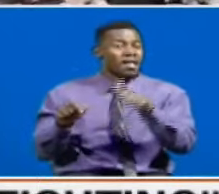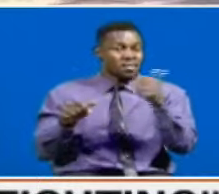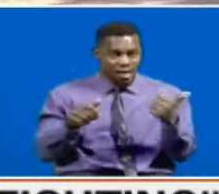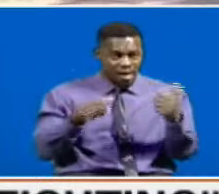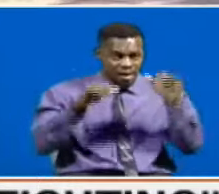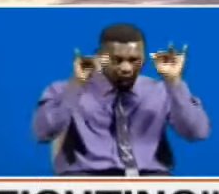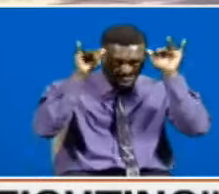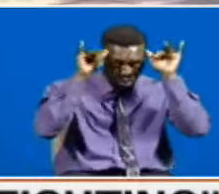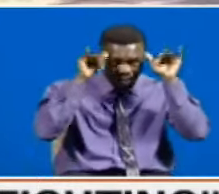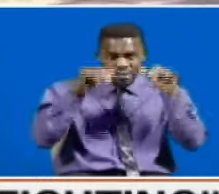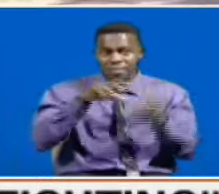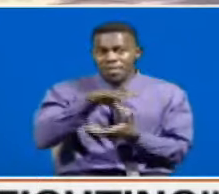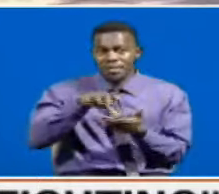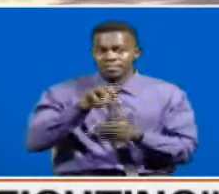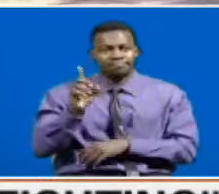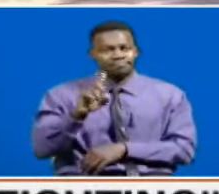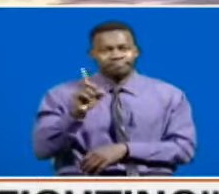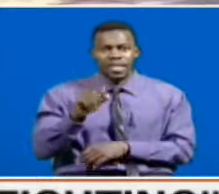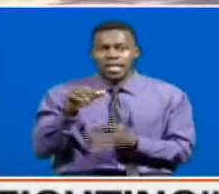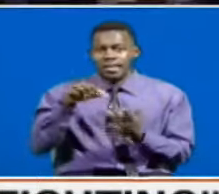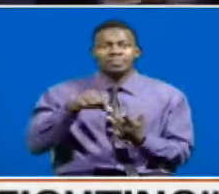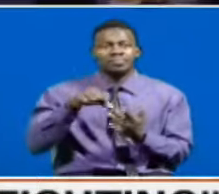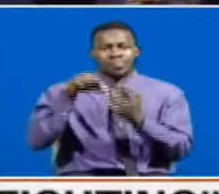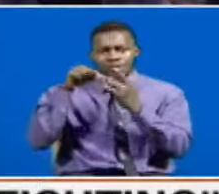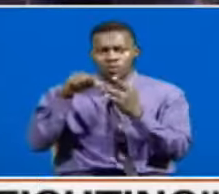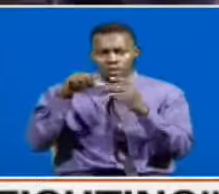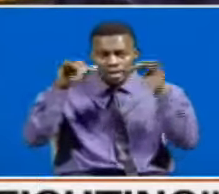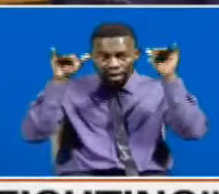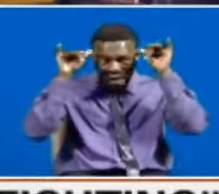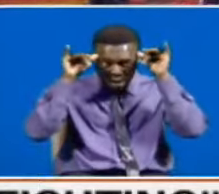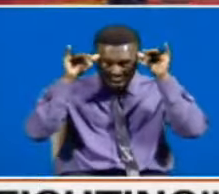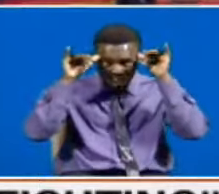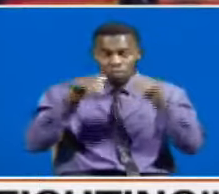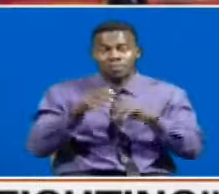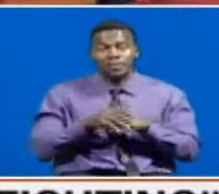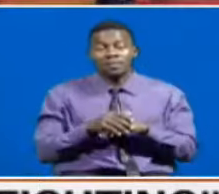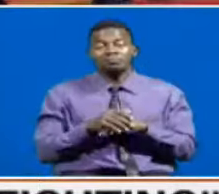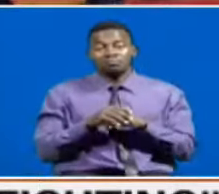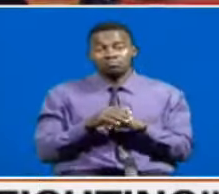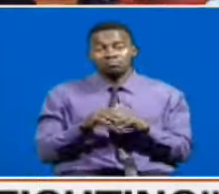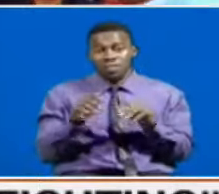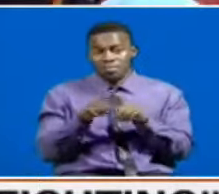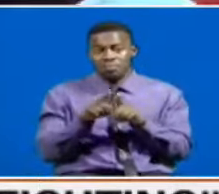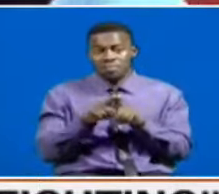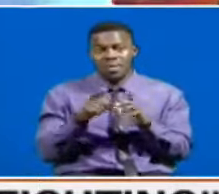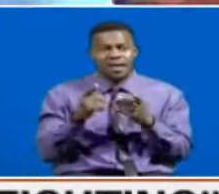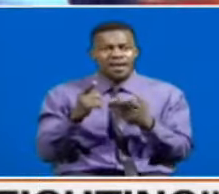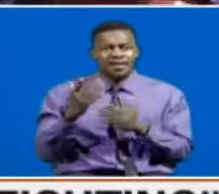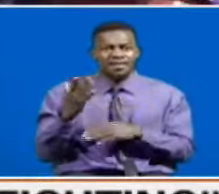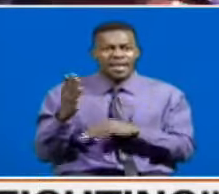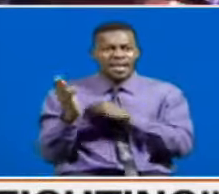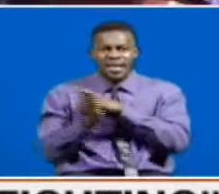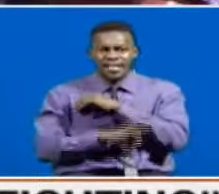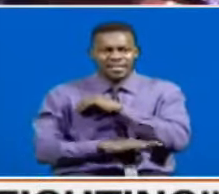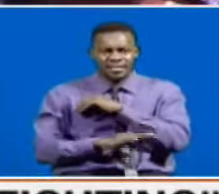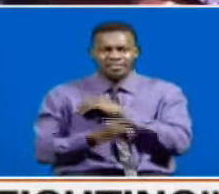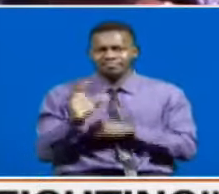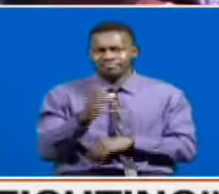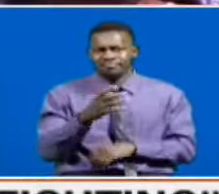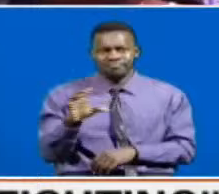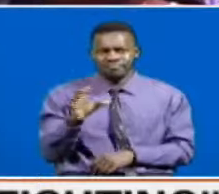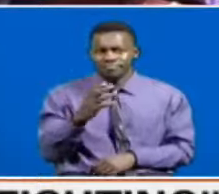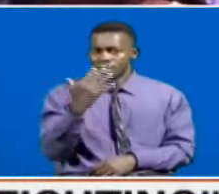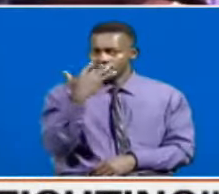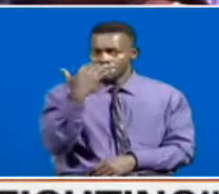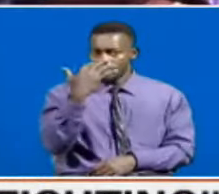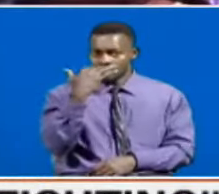zizi. Fahali wenyewe anasema wana mazoeano na wanawashughulikia, ila hawapendi harufu ya mvinyo. Kuna pembe moja yenye